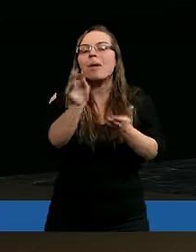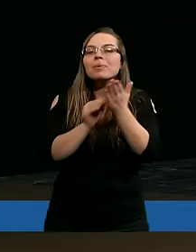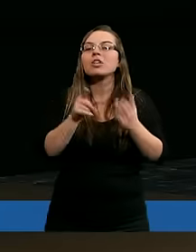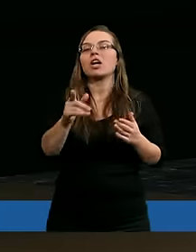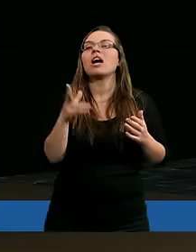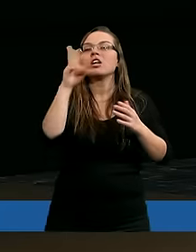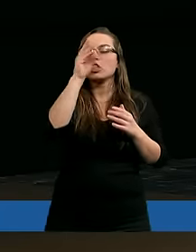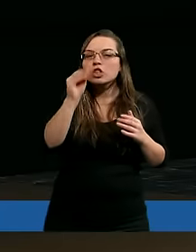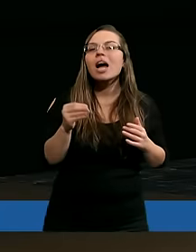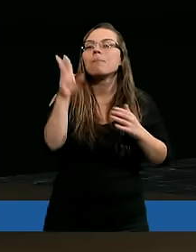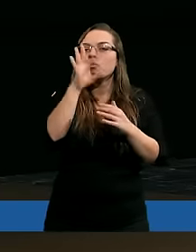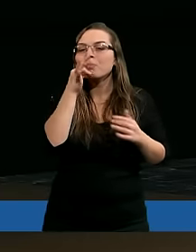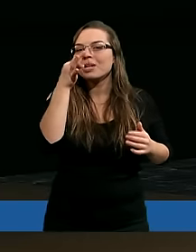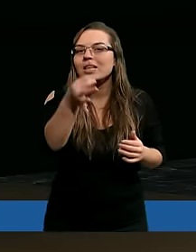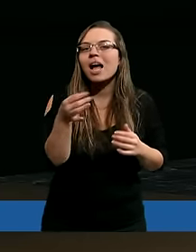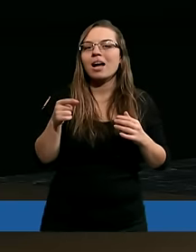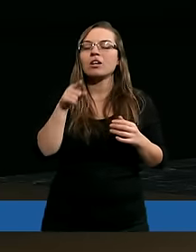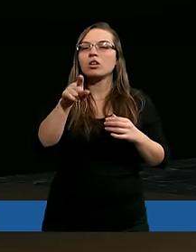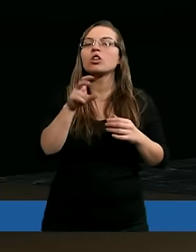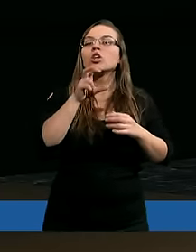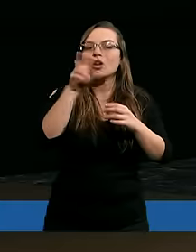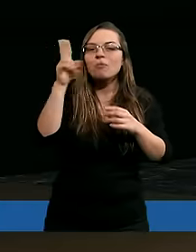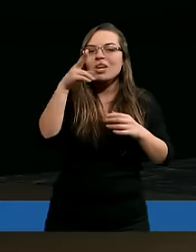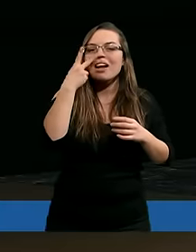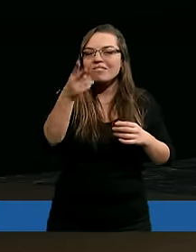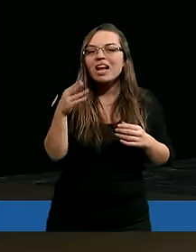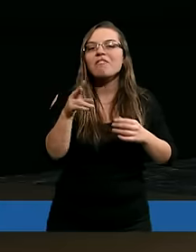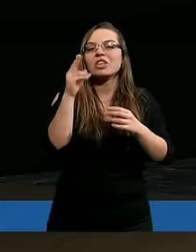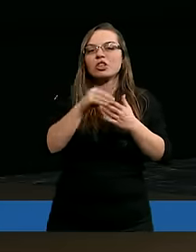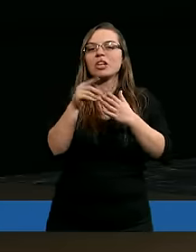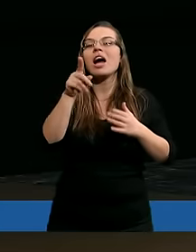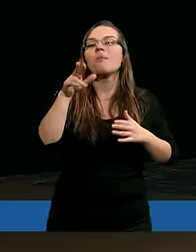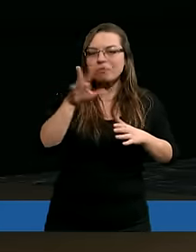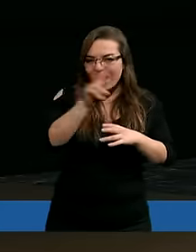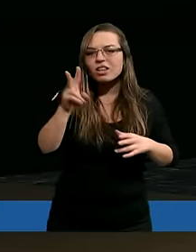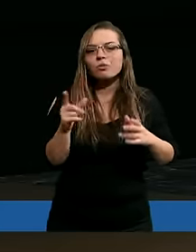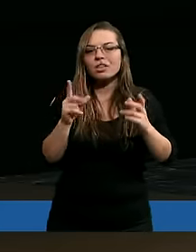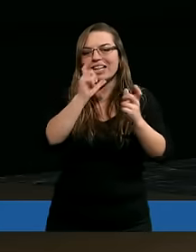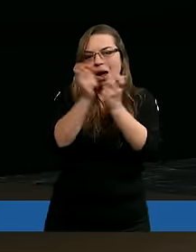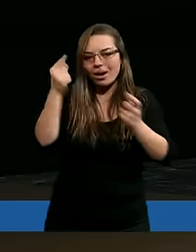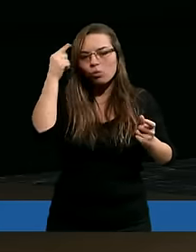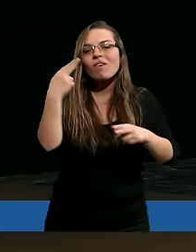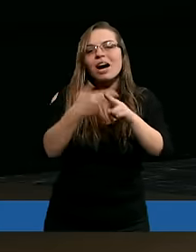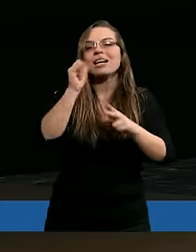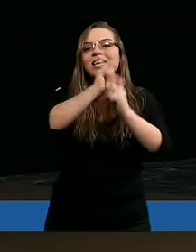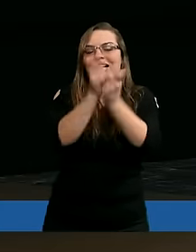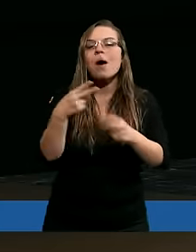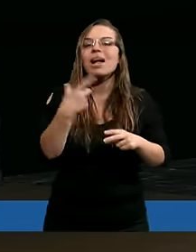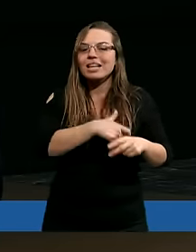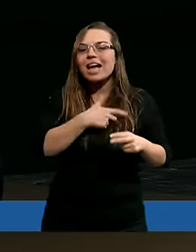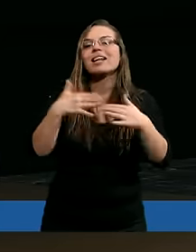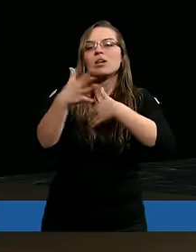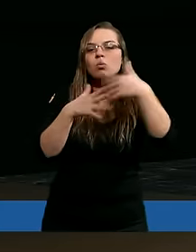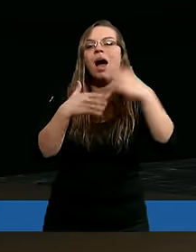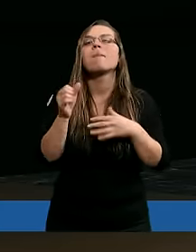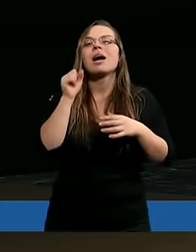że Bóg się pyta: w co jeszcze was można bić, gdy nadal trwacie w odstępstwie? Cała głowa chora i całe serce słabe,